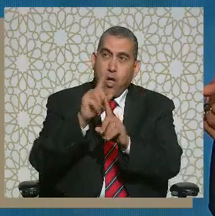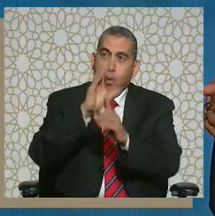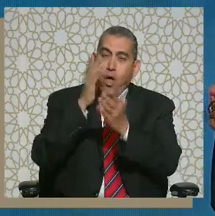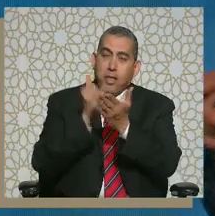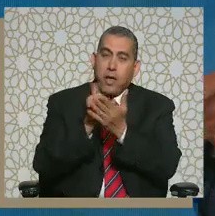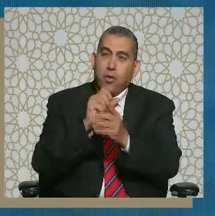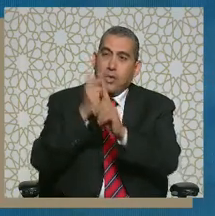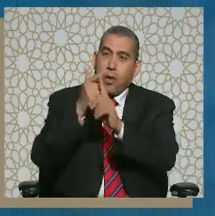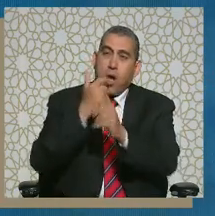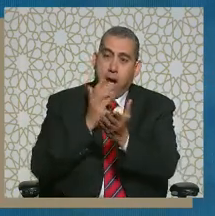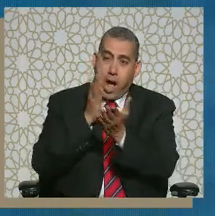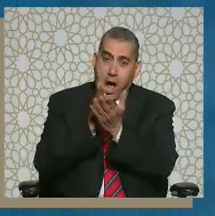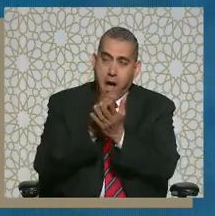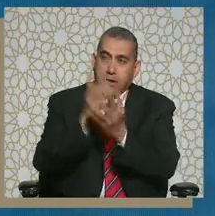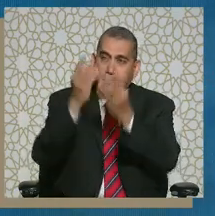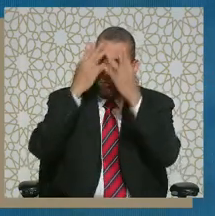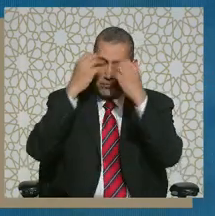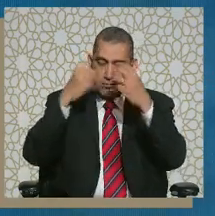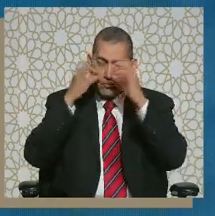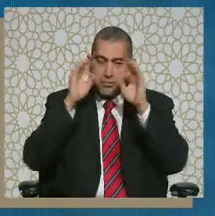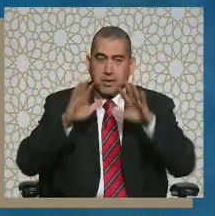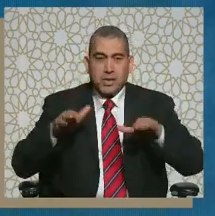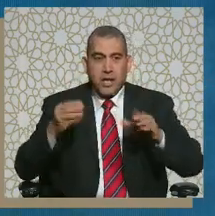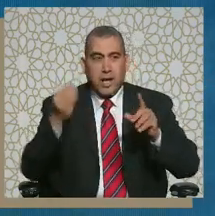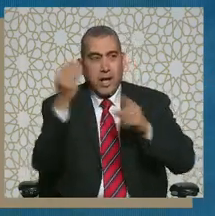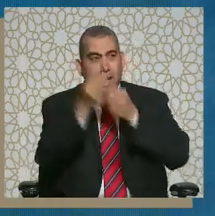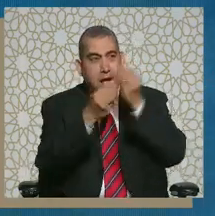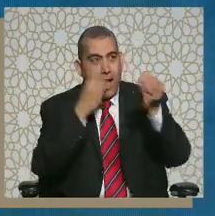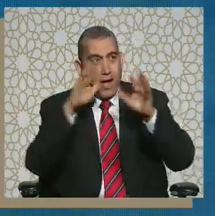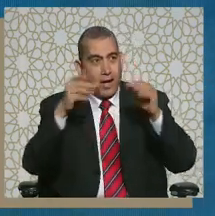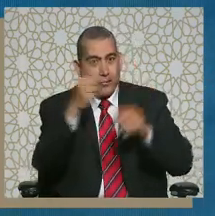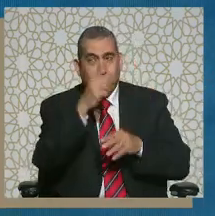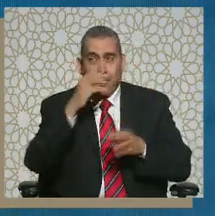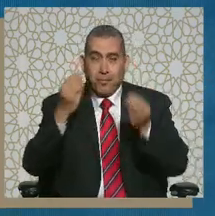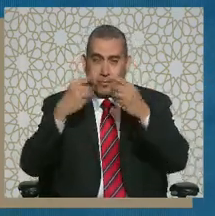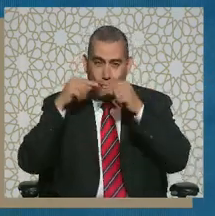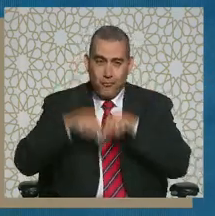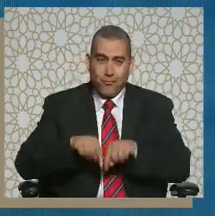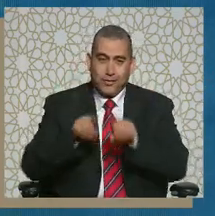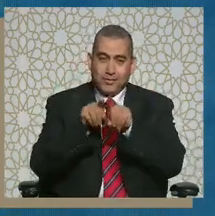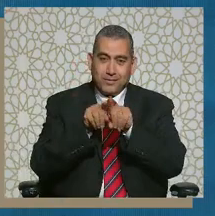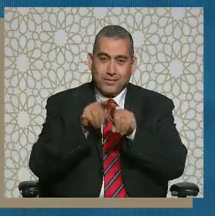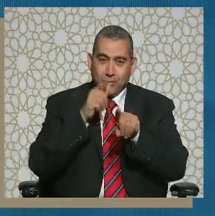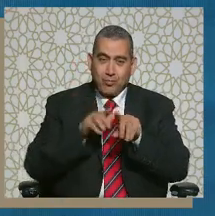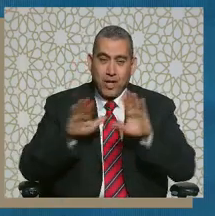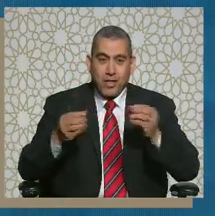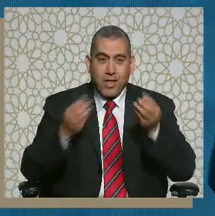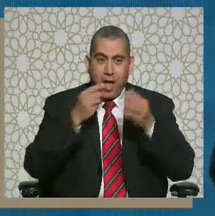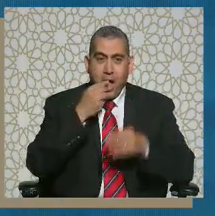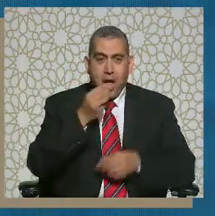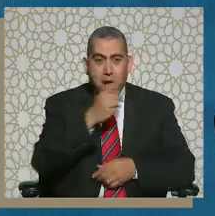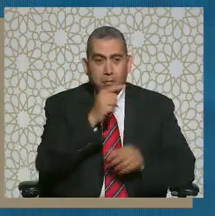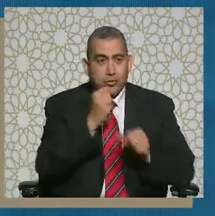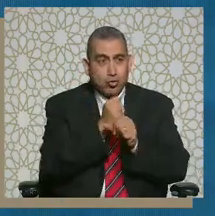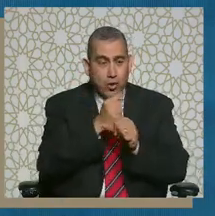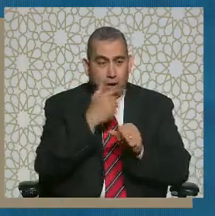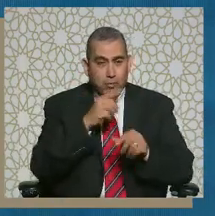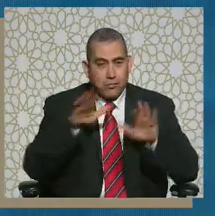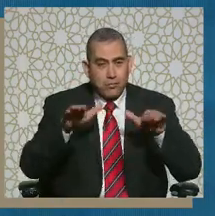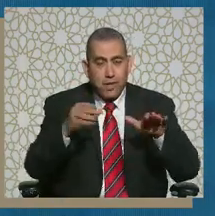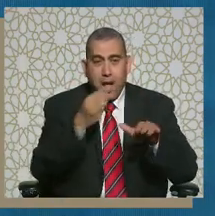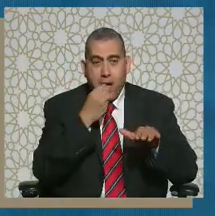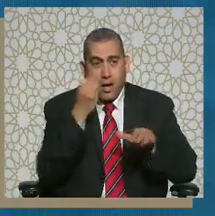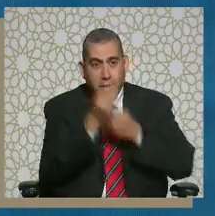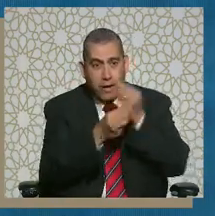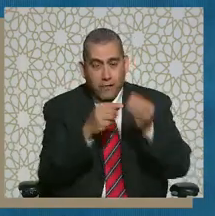توكله رزقكم كما يرزق الطير احنا هنرزع كما ترزق الطير بس تعال نتوكل على